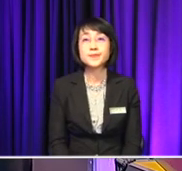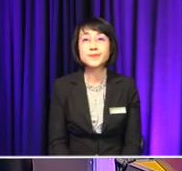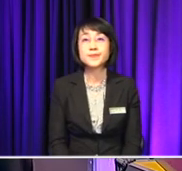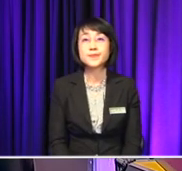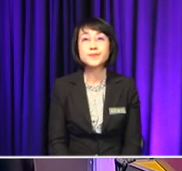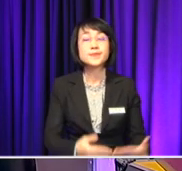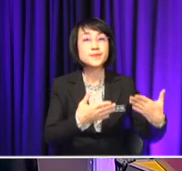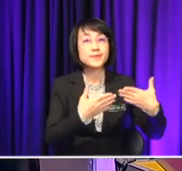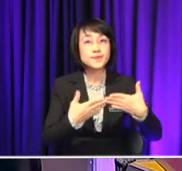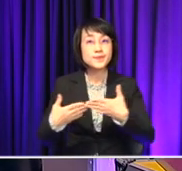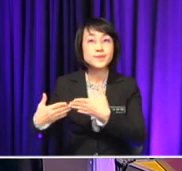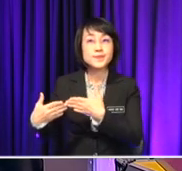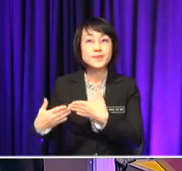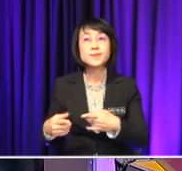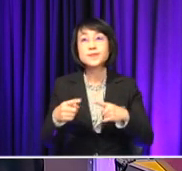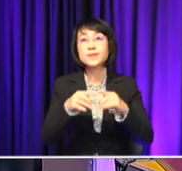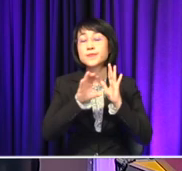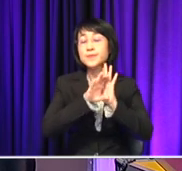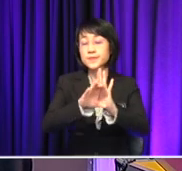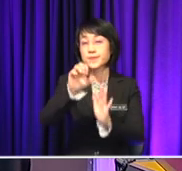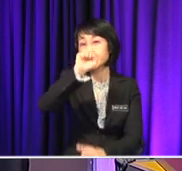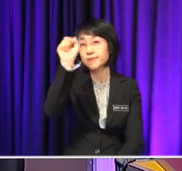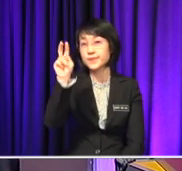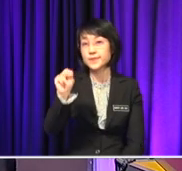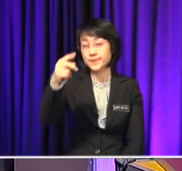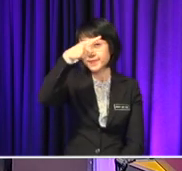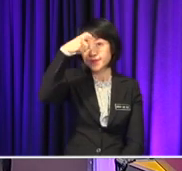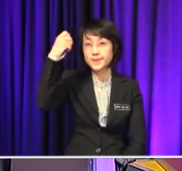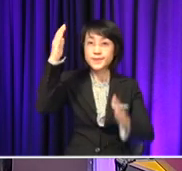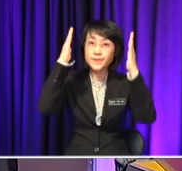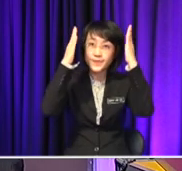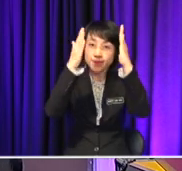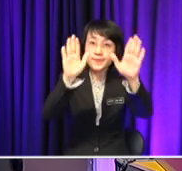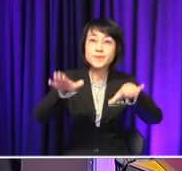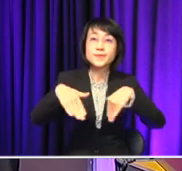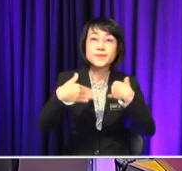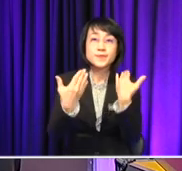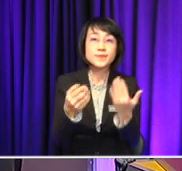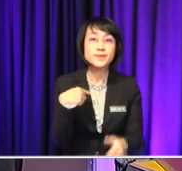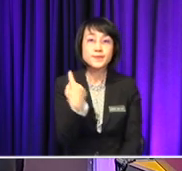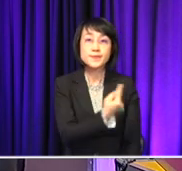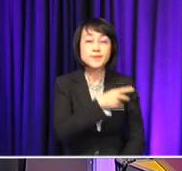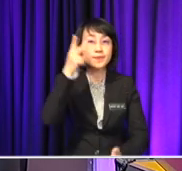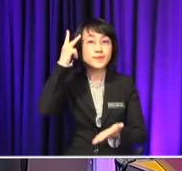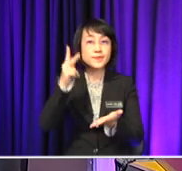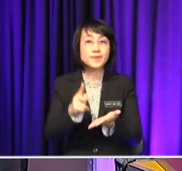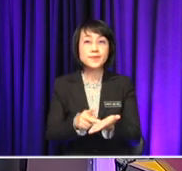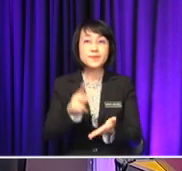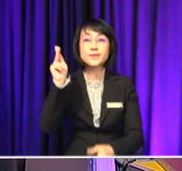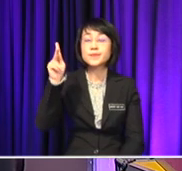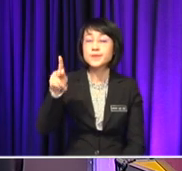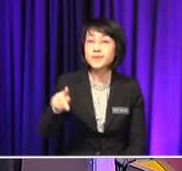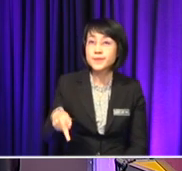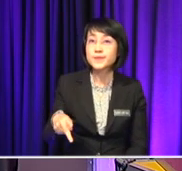terus kepada sound contoh soal lain coba kita fokus kepada Oke bagaimana kita mengenal pasti bagi persediaan menjawab soal lain